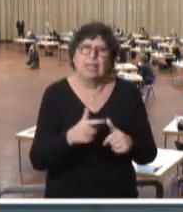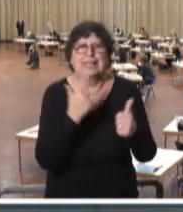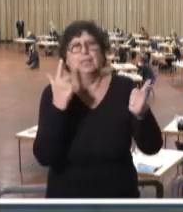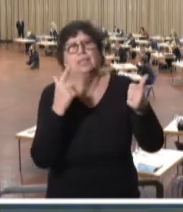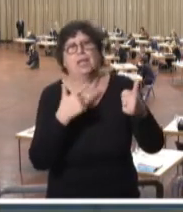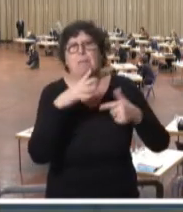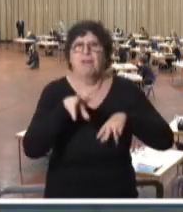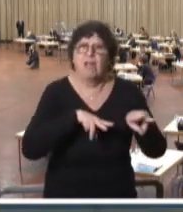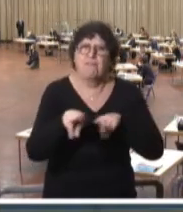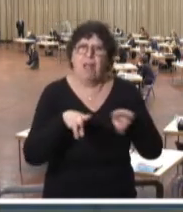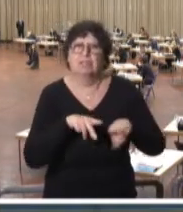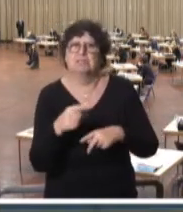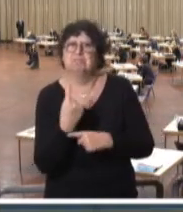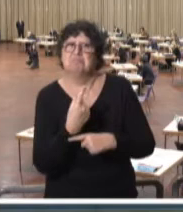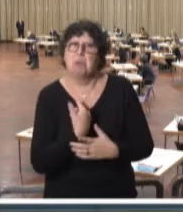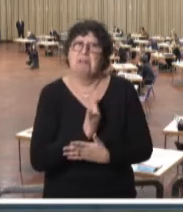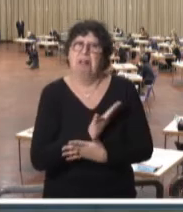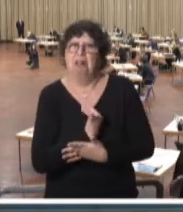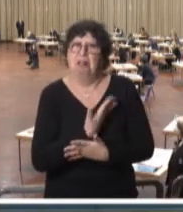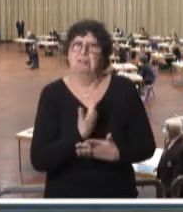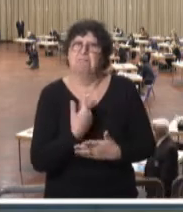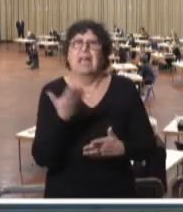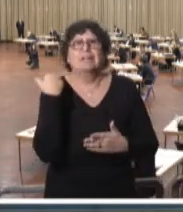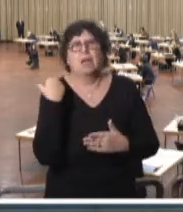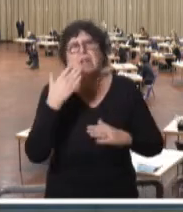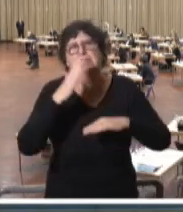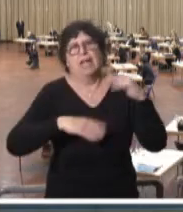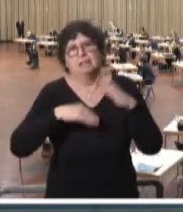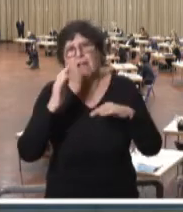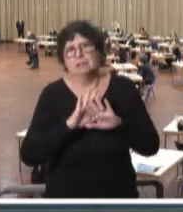und auch Unsicherheit. Wir haben uns damals enthalten.